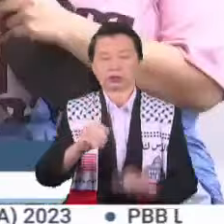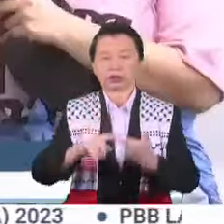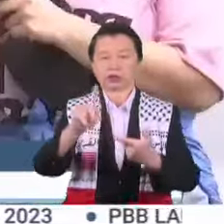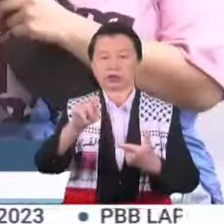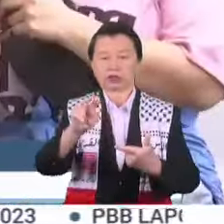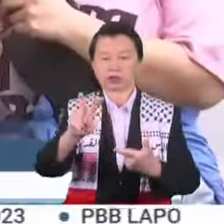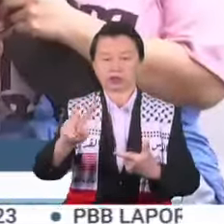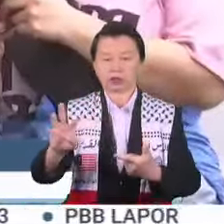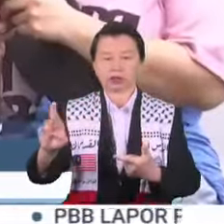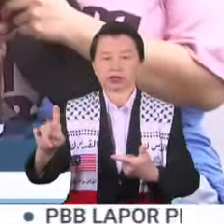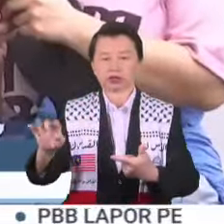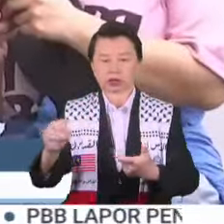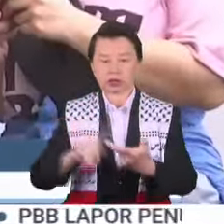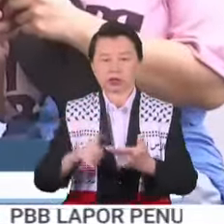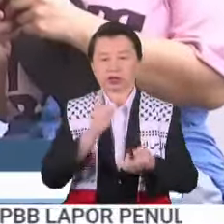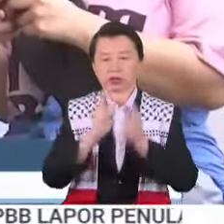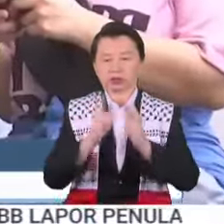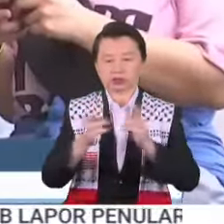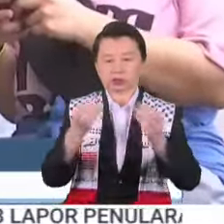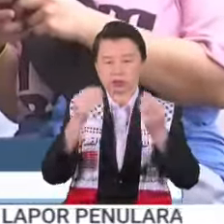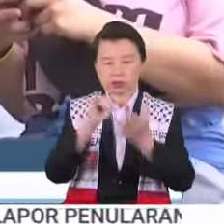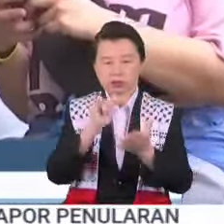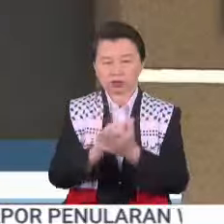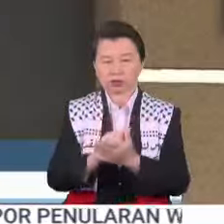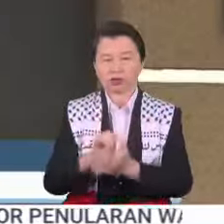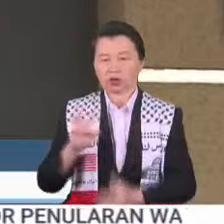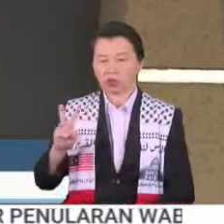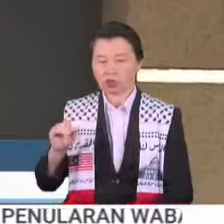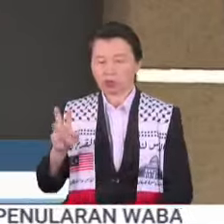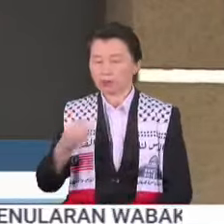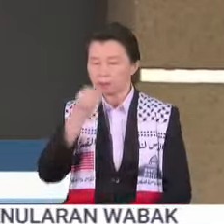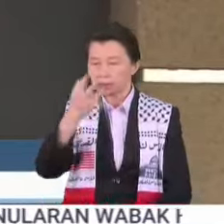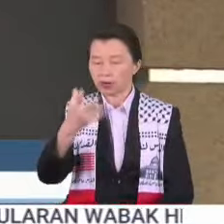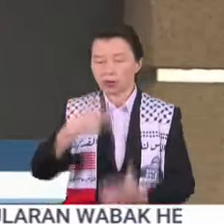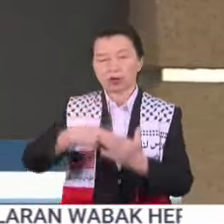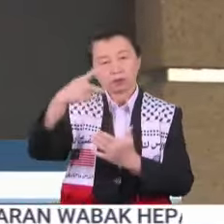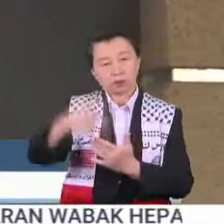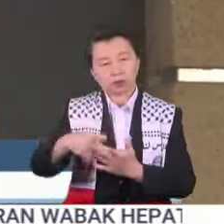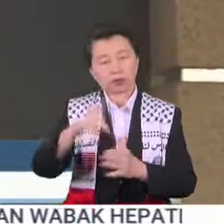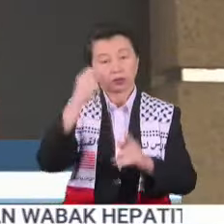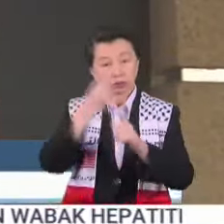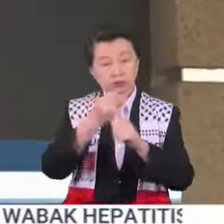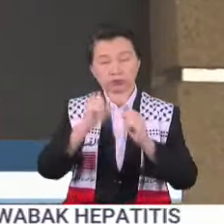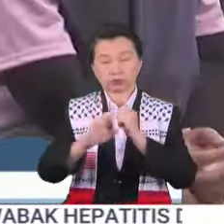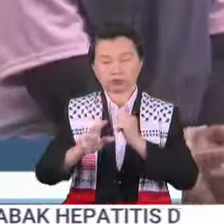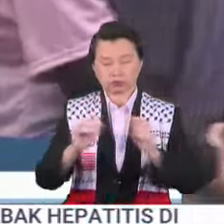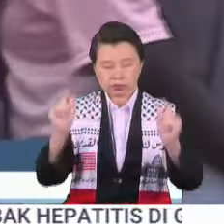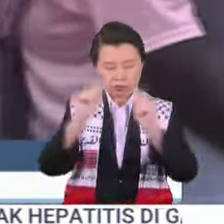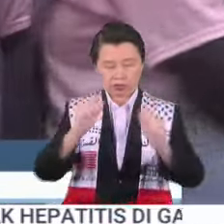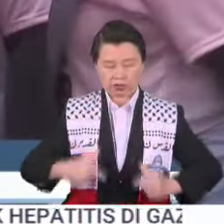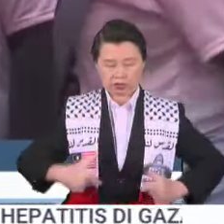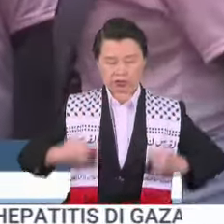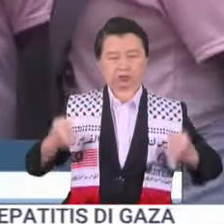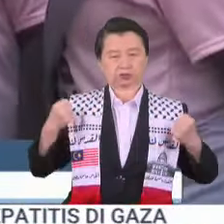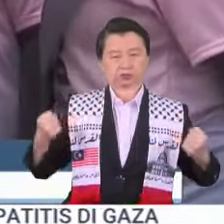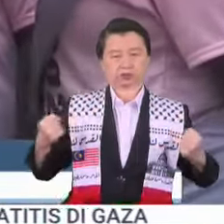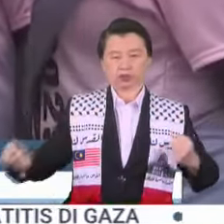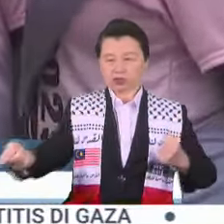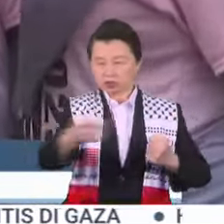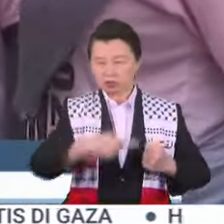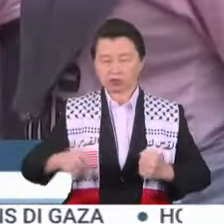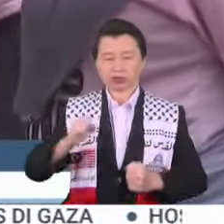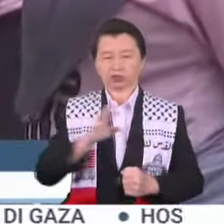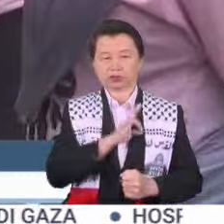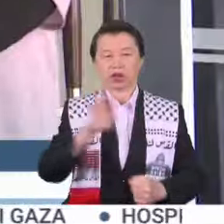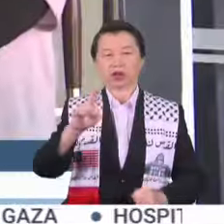VVRTM. Berucap pada majlis tersebut, Wan Azan memberitahu program bertujuan mempromosikan gaya hidup sehat dalam kalangan kaki